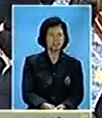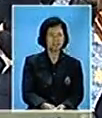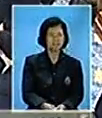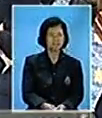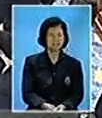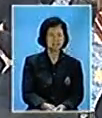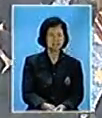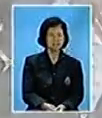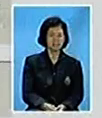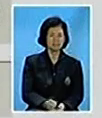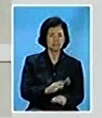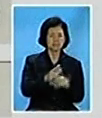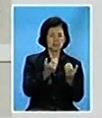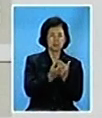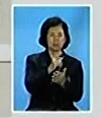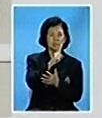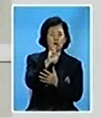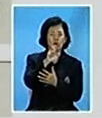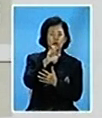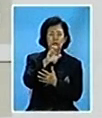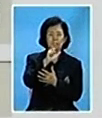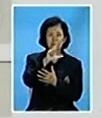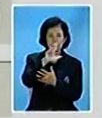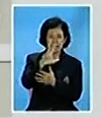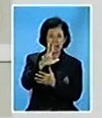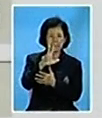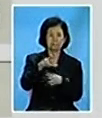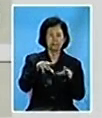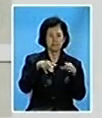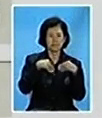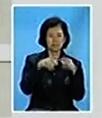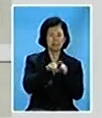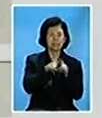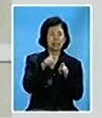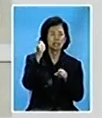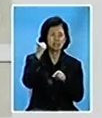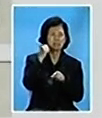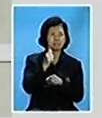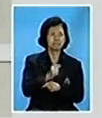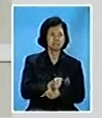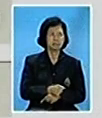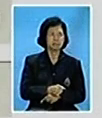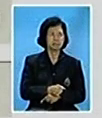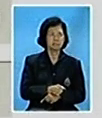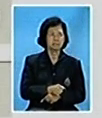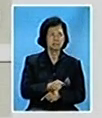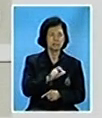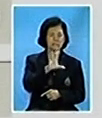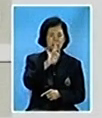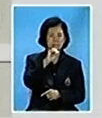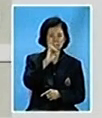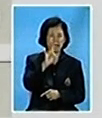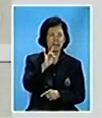ครับท่านสมาชิกทั้งหมด103ท่านนะครับเห็นด้วยก็คือให้คงไว้ร่างเดิมนะครับ1เห็นด้วยคงร่างเดิม88